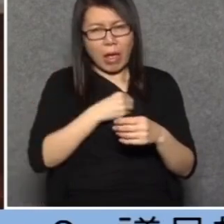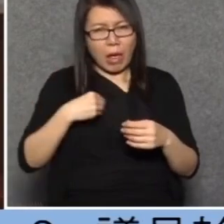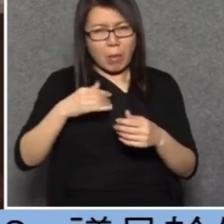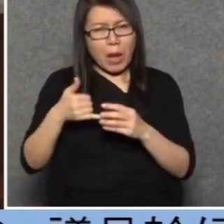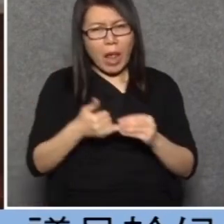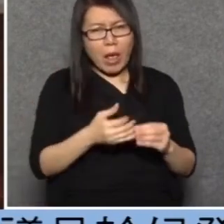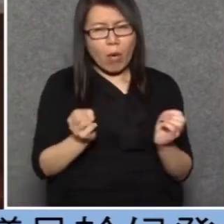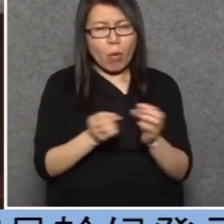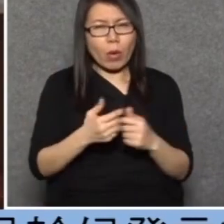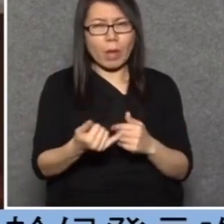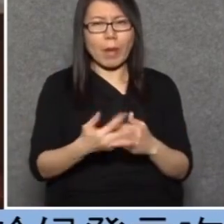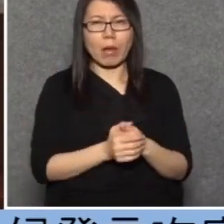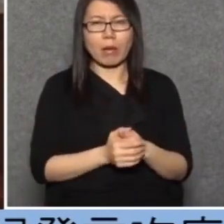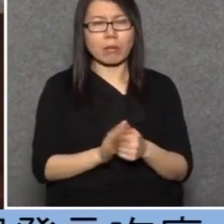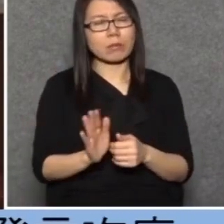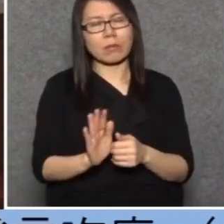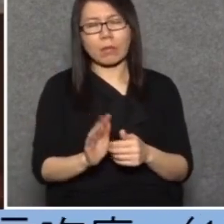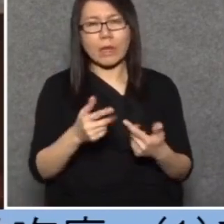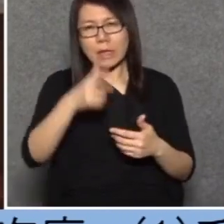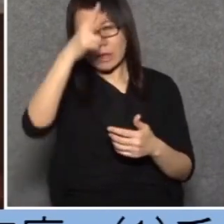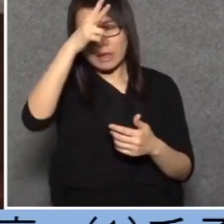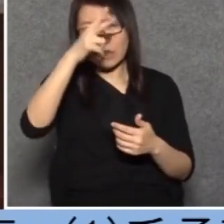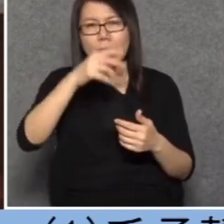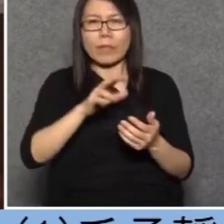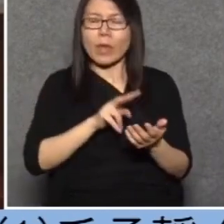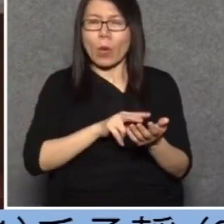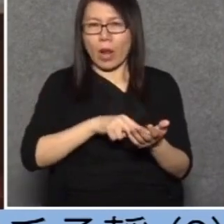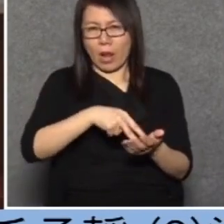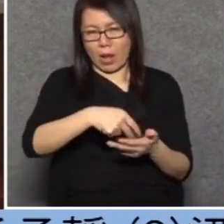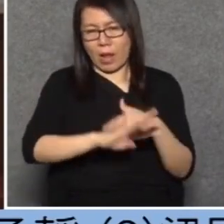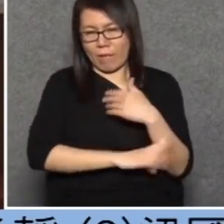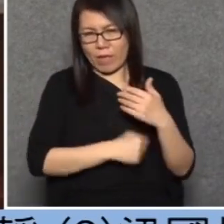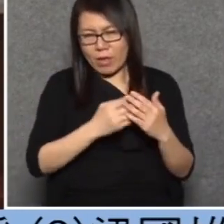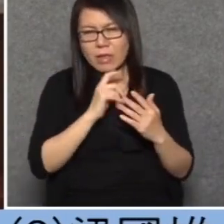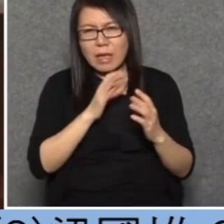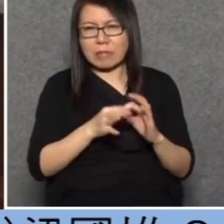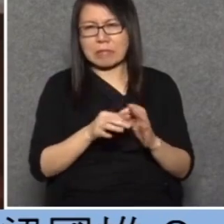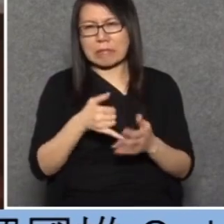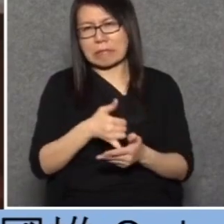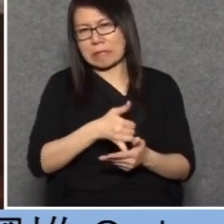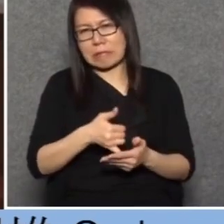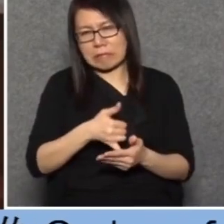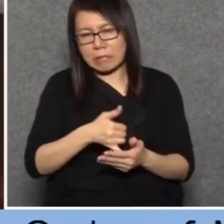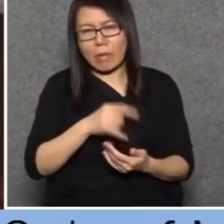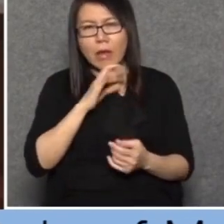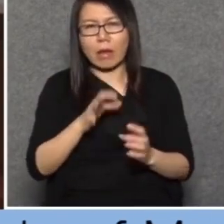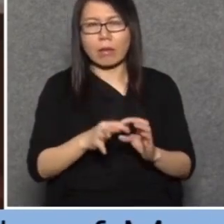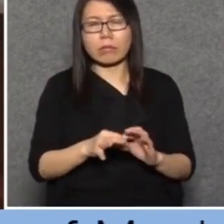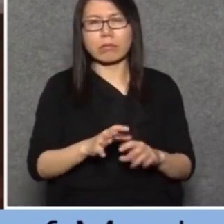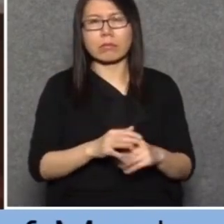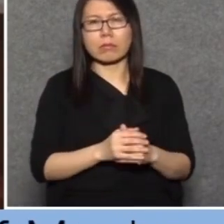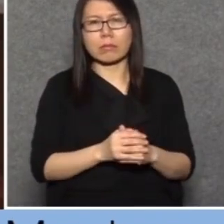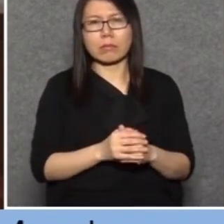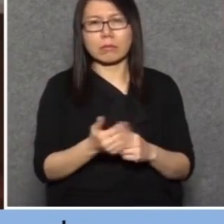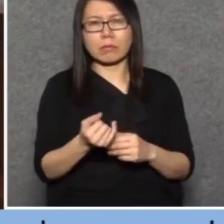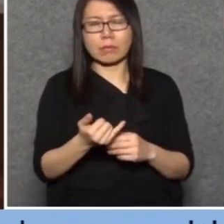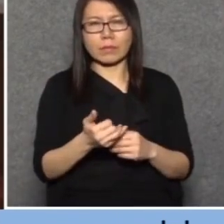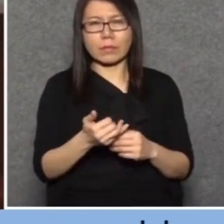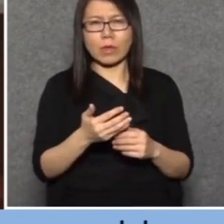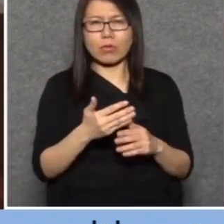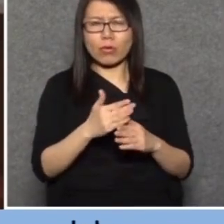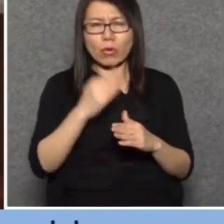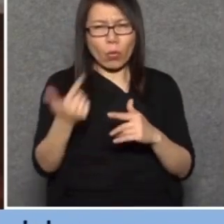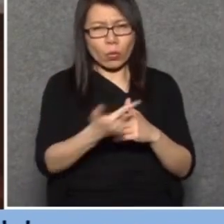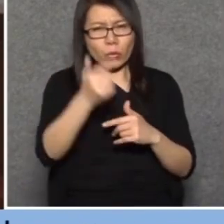奈何我們現在的政治環境就是這個立法權是一個殘障的立法權，是吧？所以大家就將個希